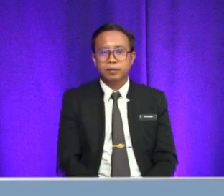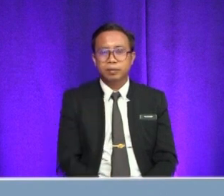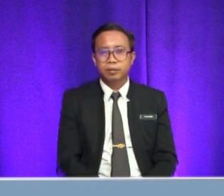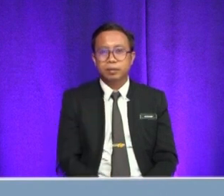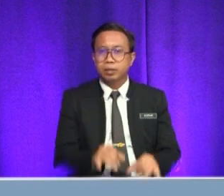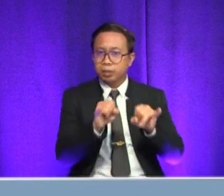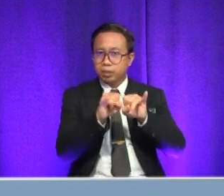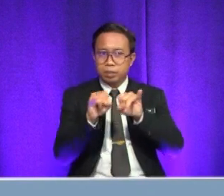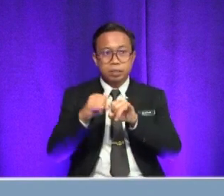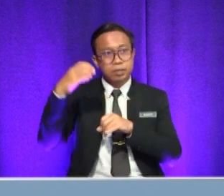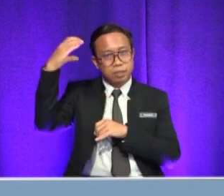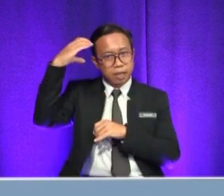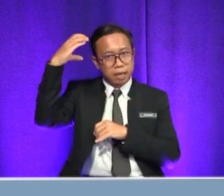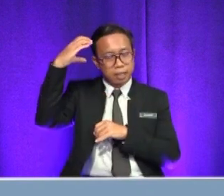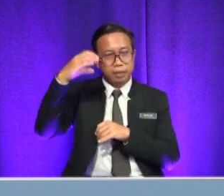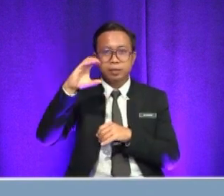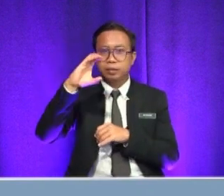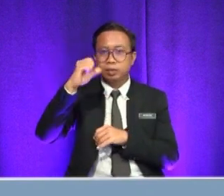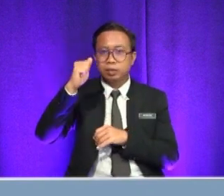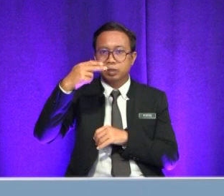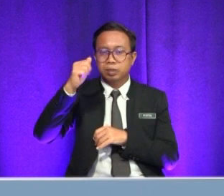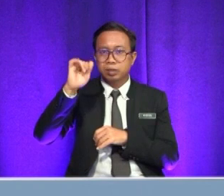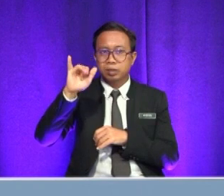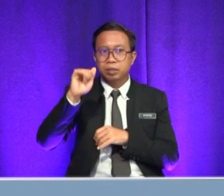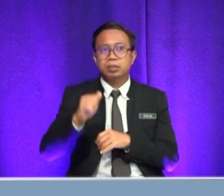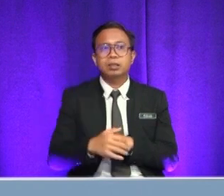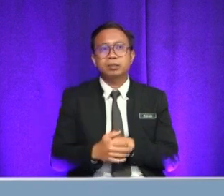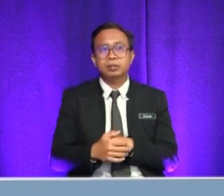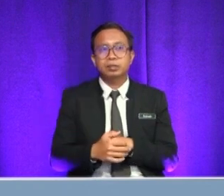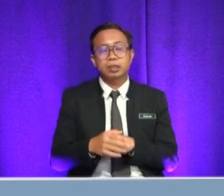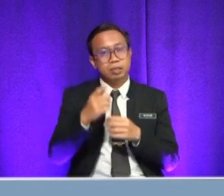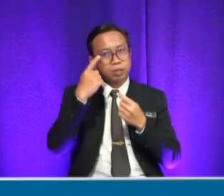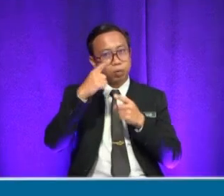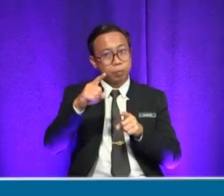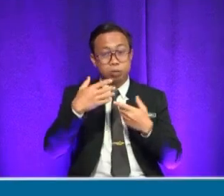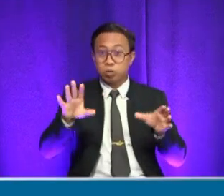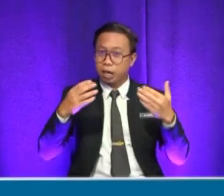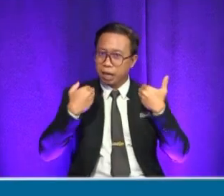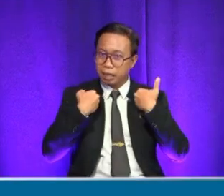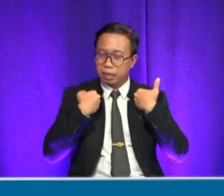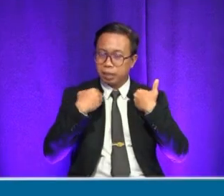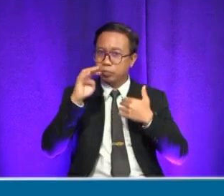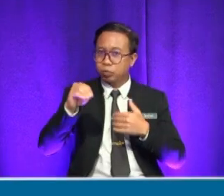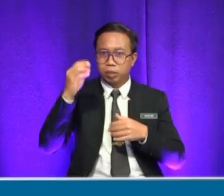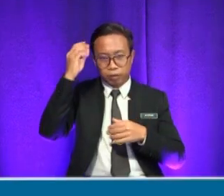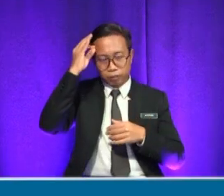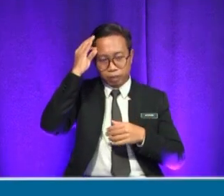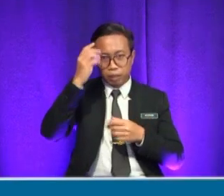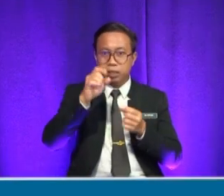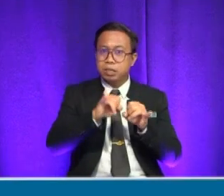Jenis cahaya. Okey, jenis cahaya. Dah terang lagi bersuluh sebenarnya jawapan dekat situ kan. Jadi jawapan adalah